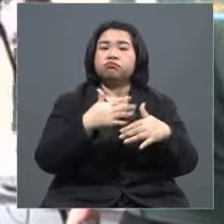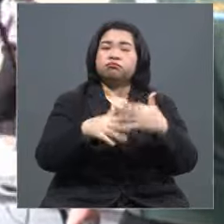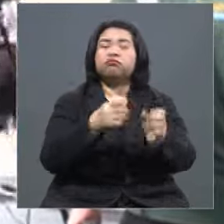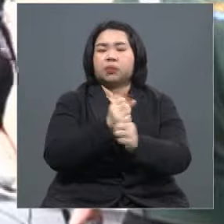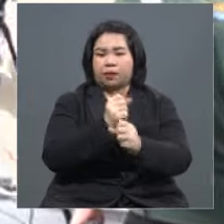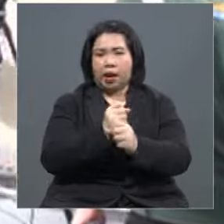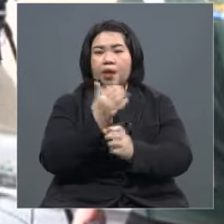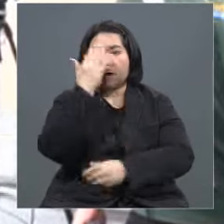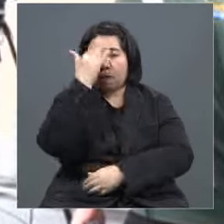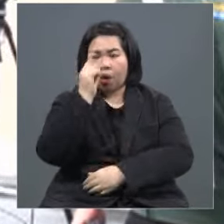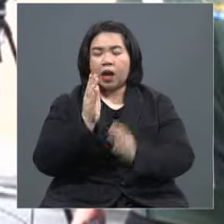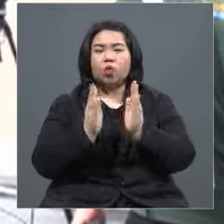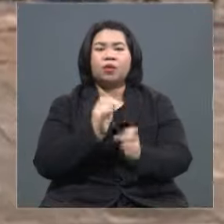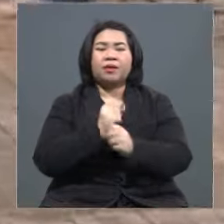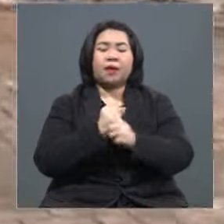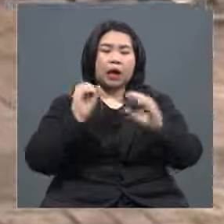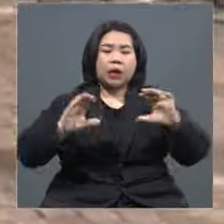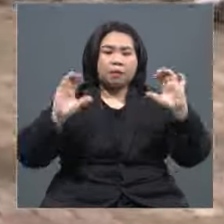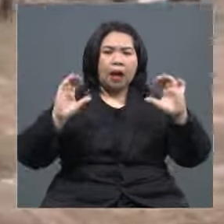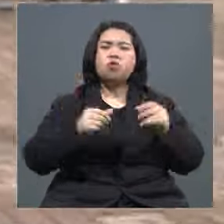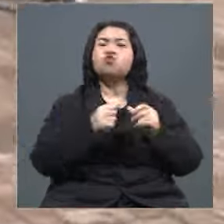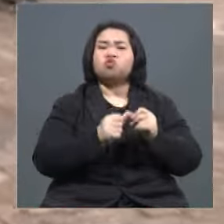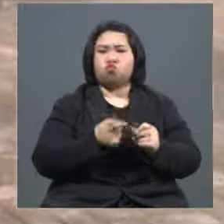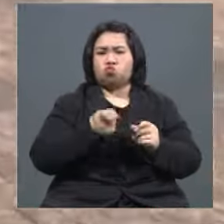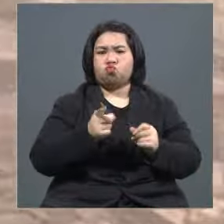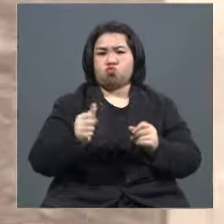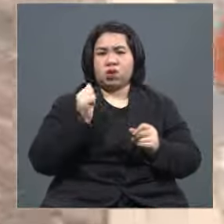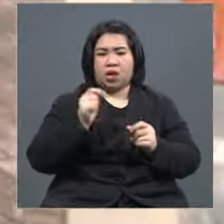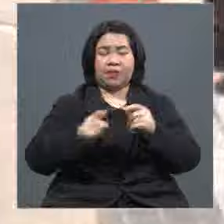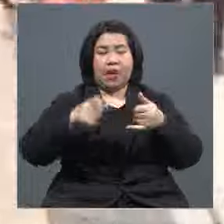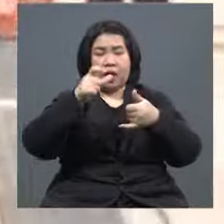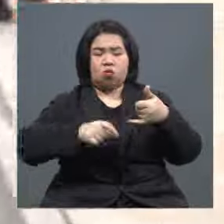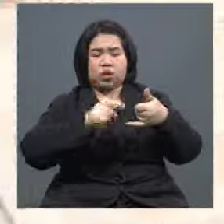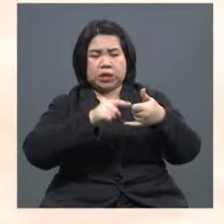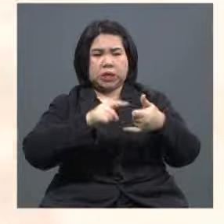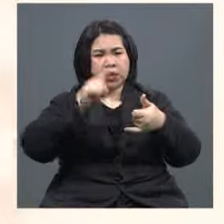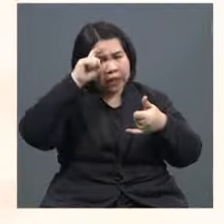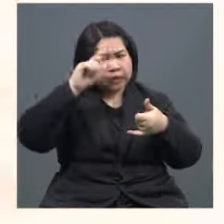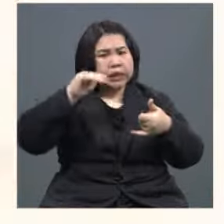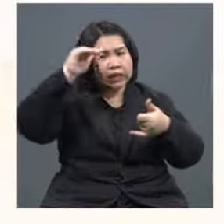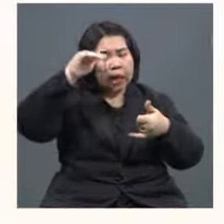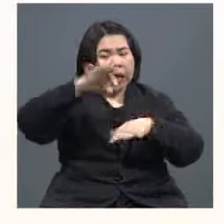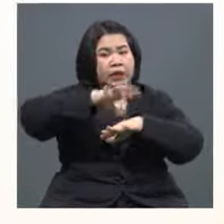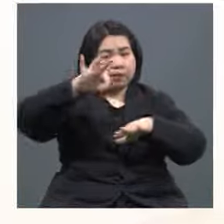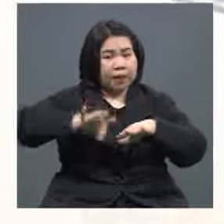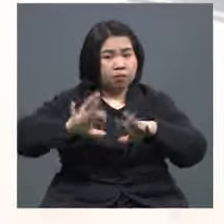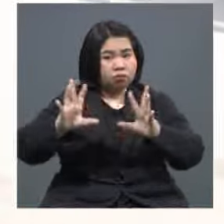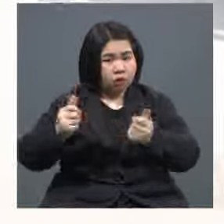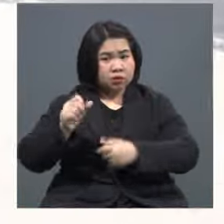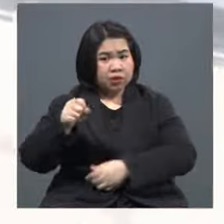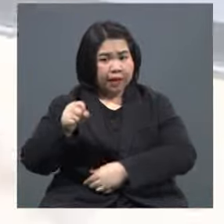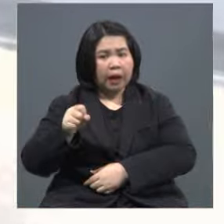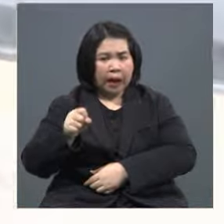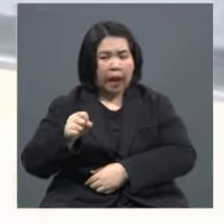รัฐบาลนั้นยังทำหน้าที่รักษาการชุดเดิมทั้งหมดยกเว้นนายกรัฐมนตรีที่ไม่สามารถดำเนินการต่อได้ตามข้อกฎหมาย